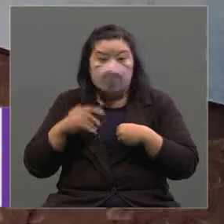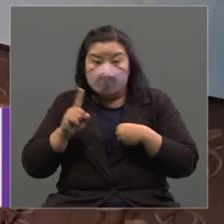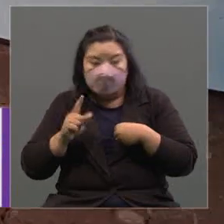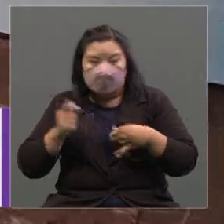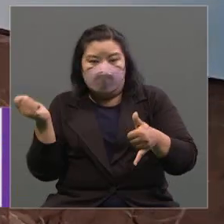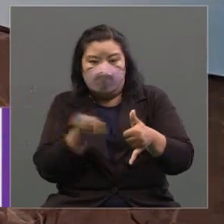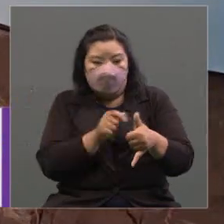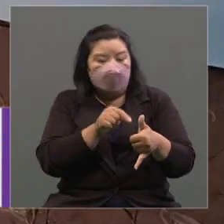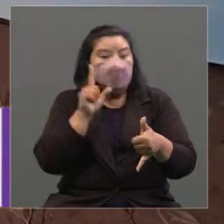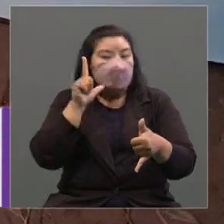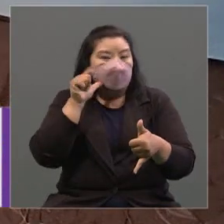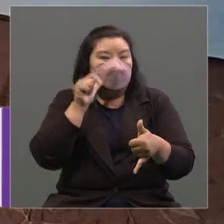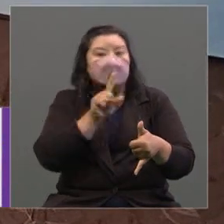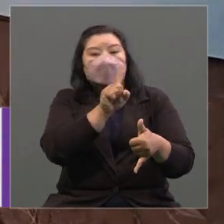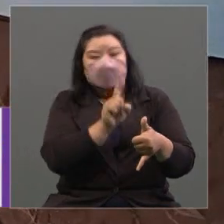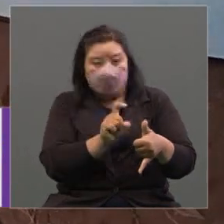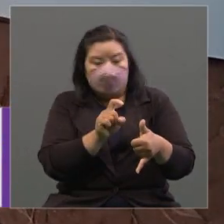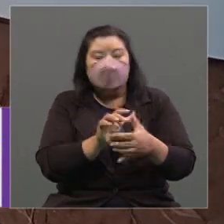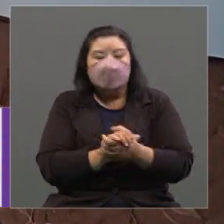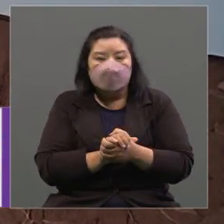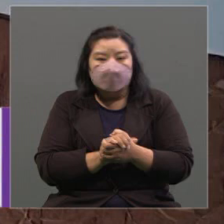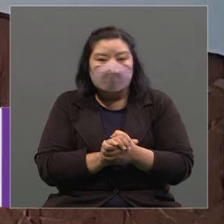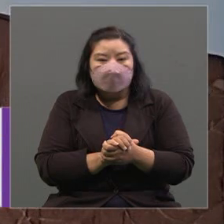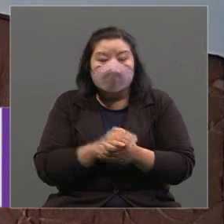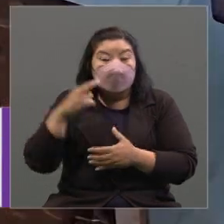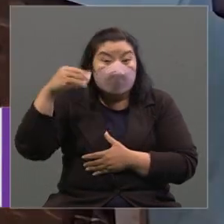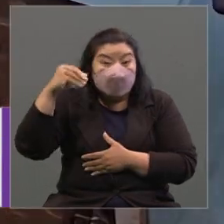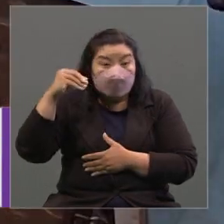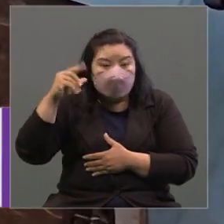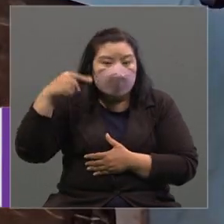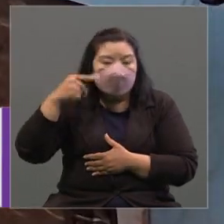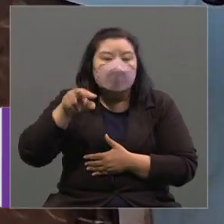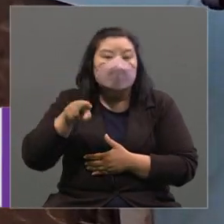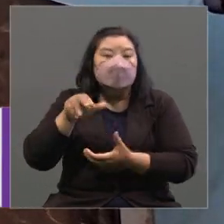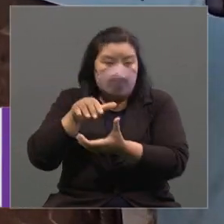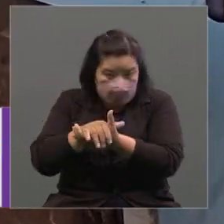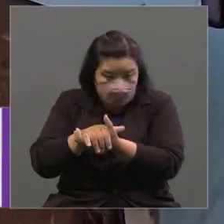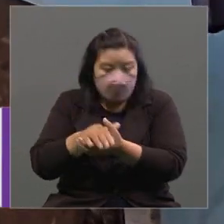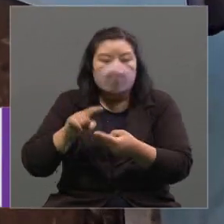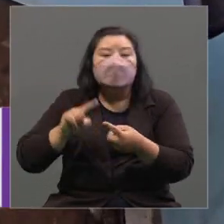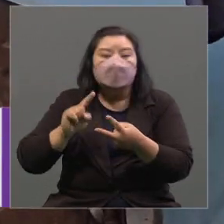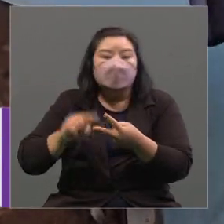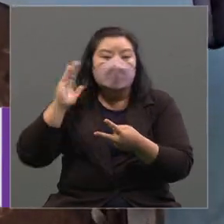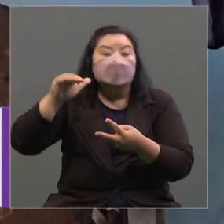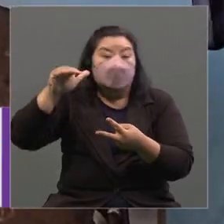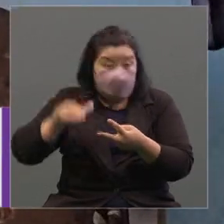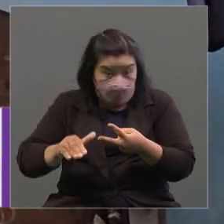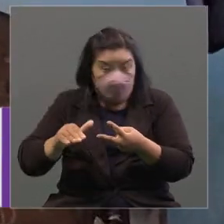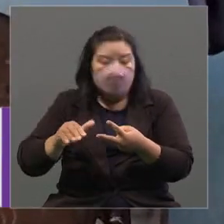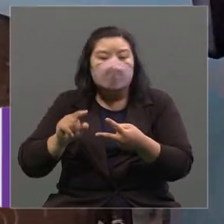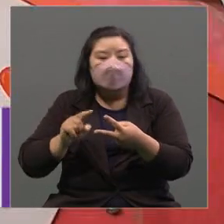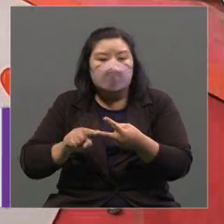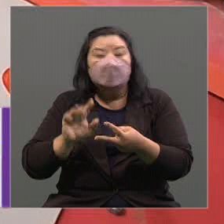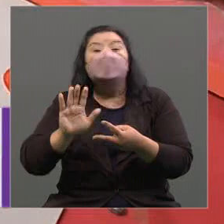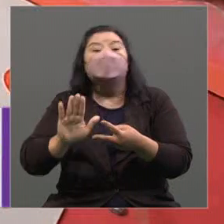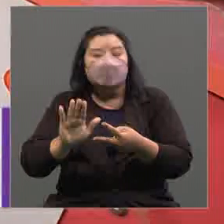วย้ำอีกทีหนึ่งละอองดาวก็คือสะใภ้นายสรุดาเนี่ยสรุปแล้วเป็นน้องชายคนเล็กของบ้านนี้นะคะ